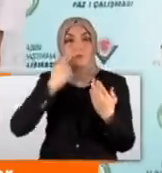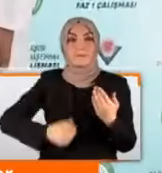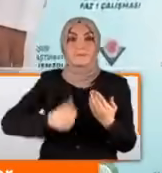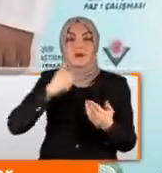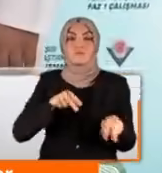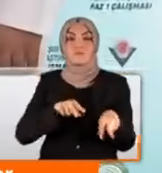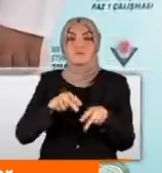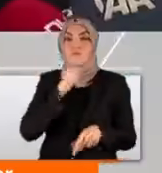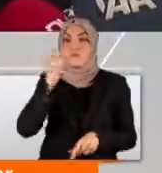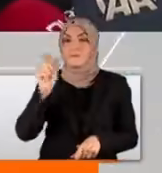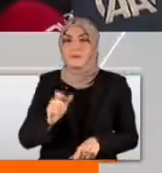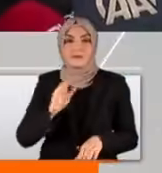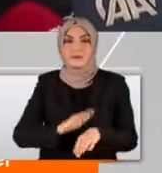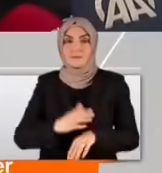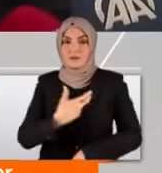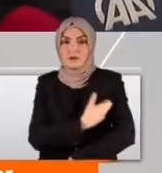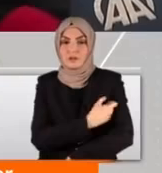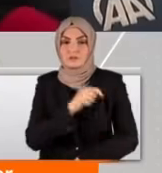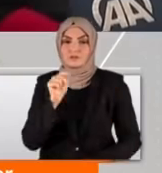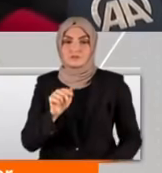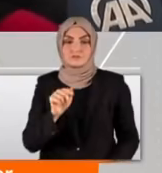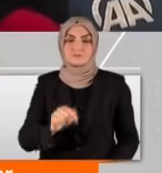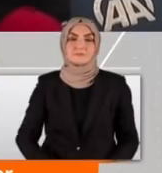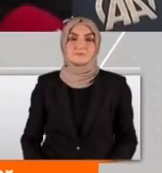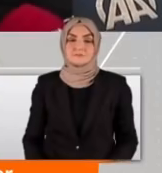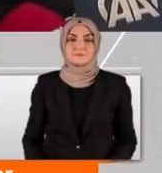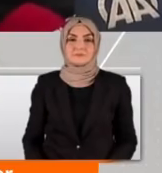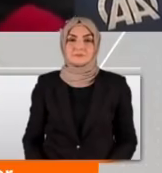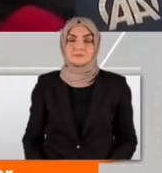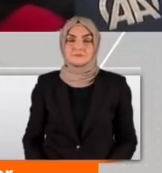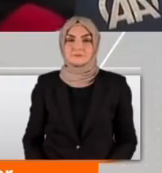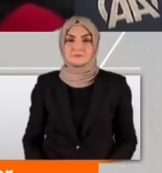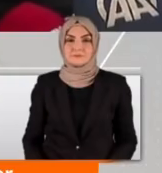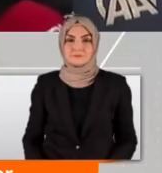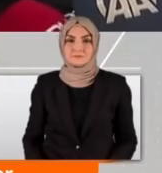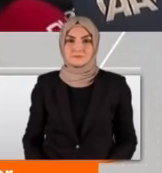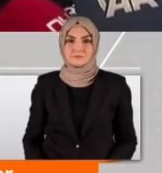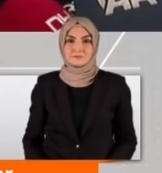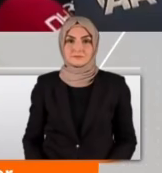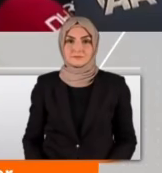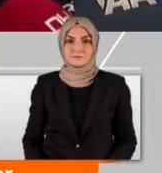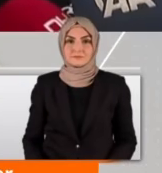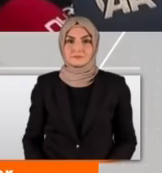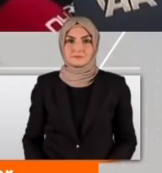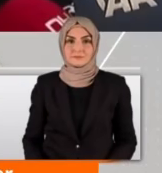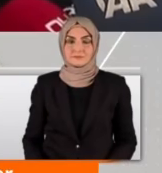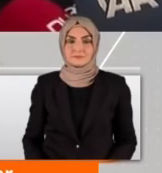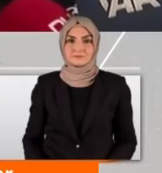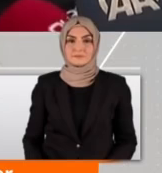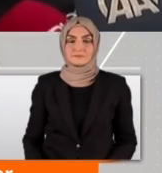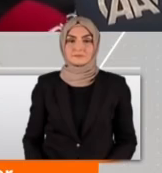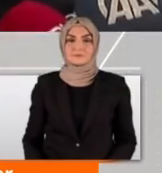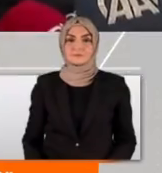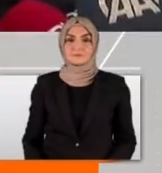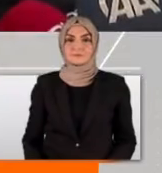ya da interaktif bir o şu değil aşımızı yaptırdık İnşallah bu çalışmalarla Türkiye'nin wlp denilen